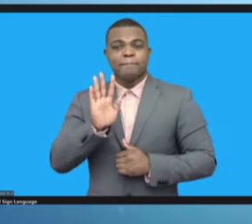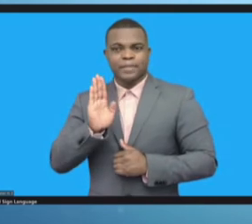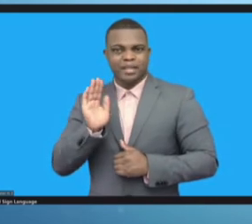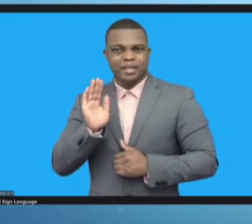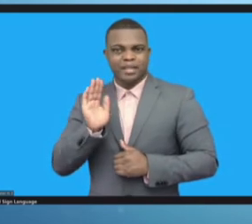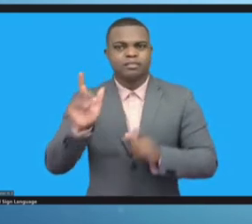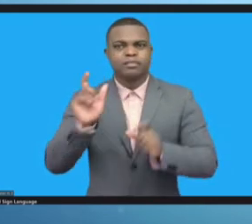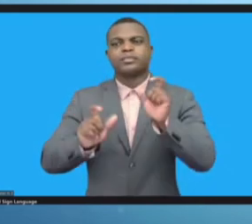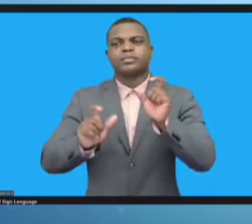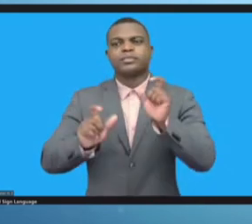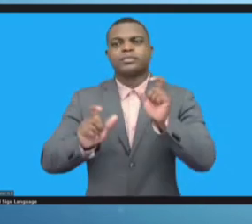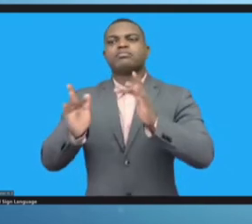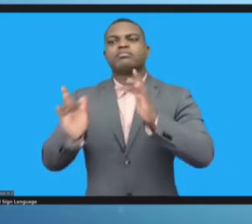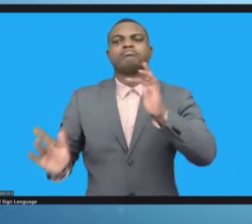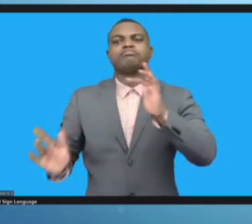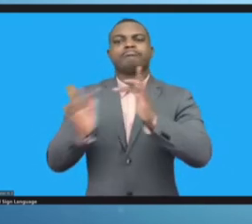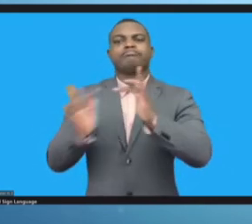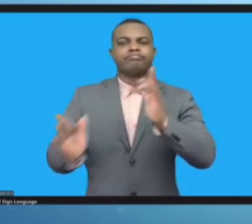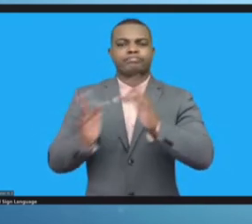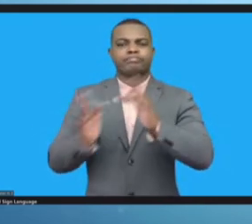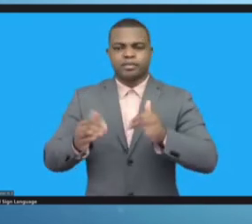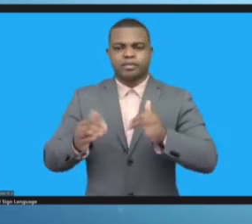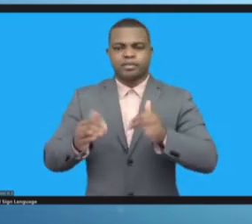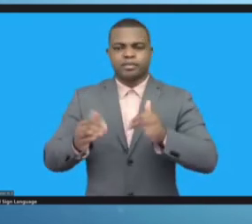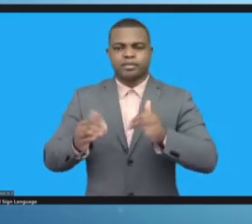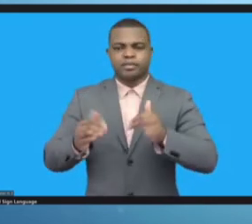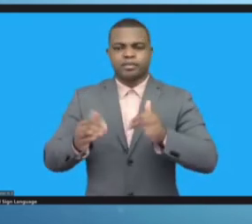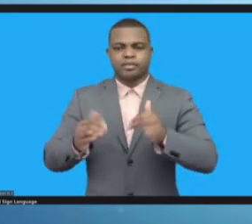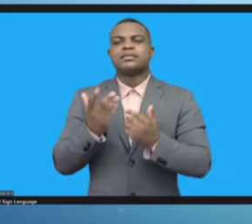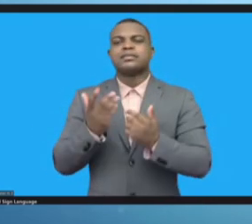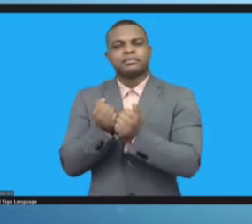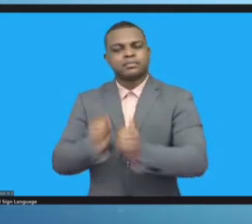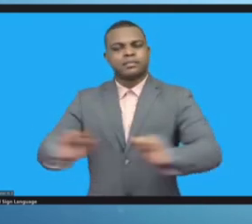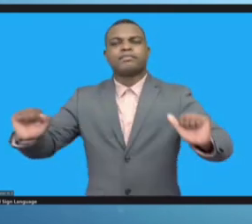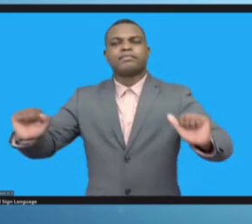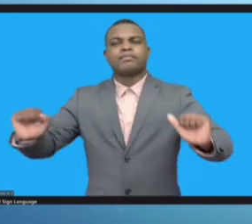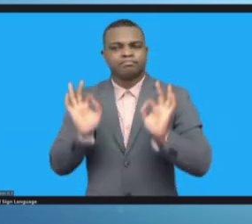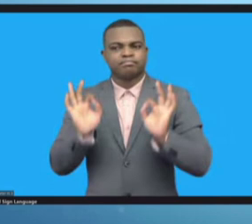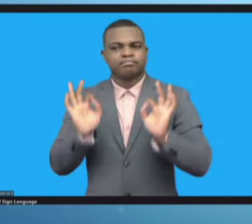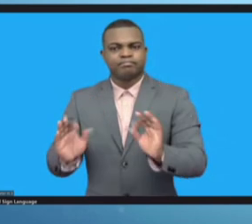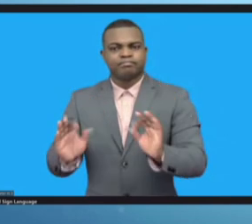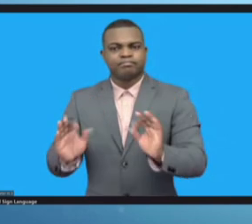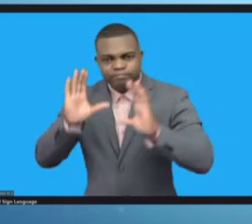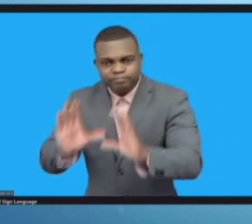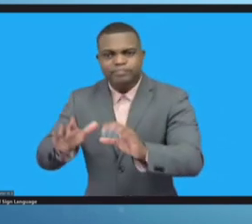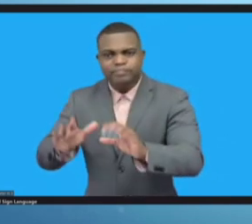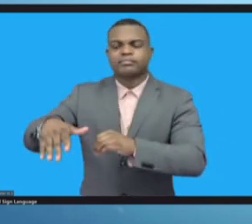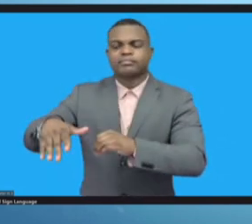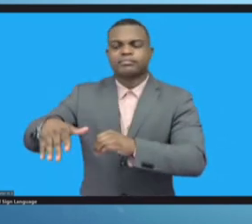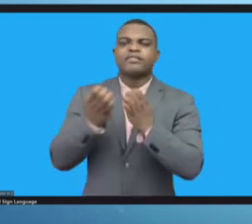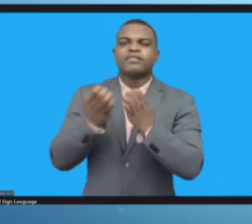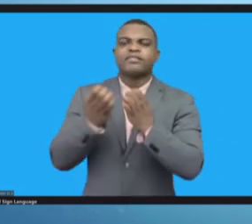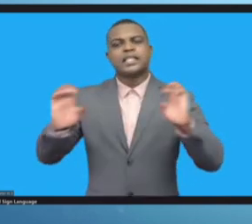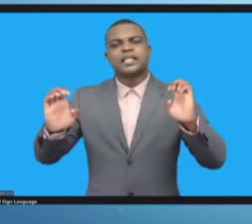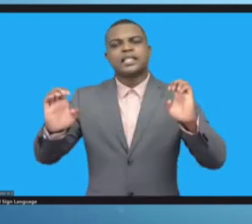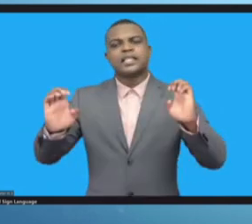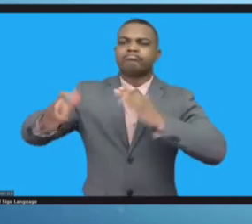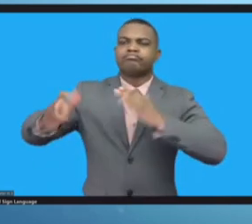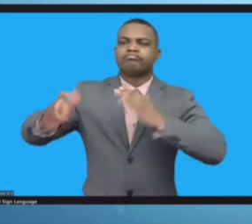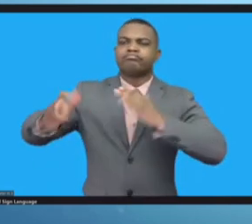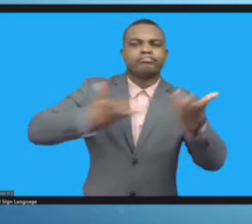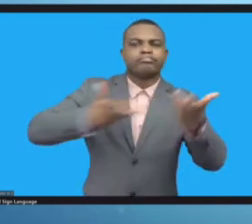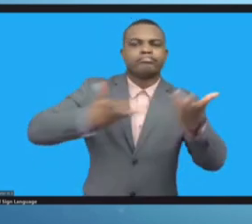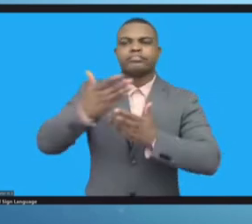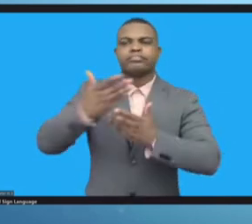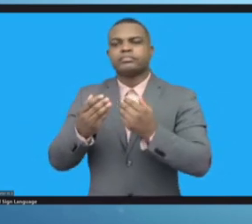vie numérique privée. Les multiples plateformes ont également la responsabilité de prévenir et d'éviter